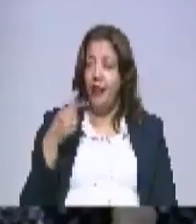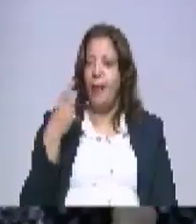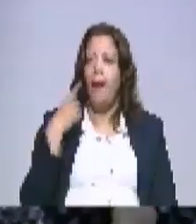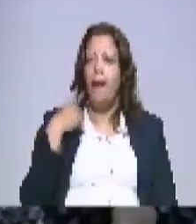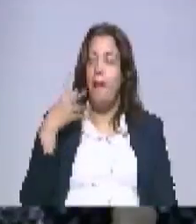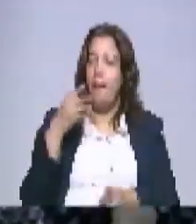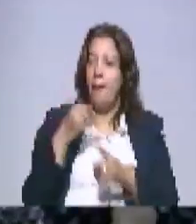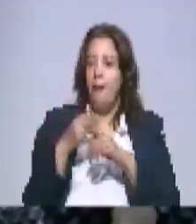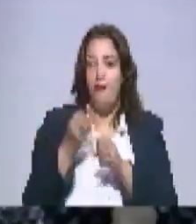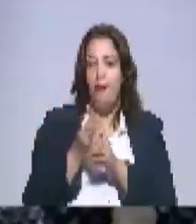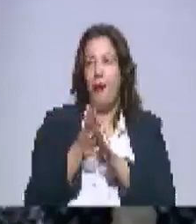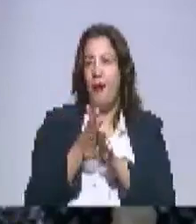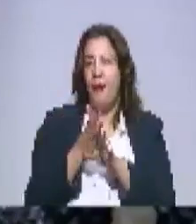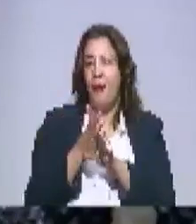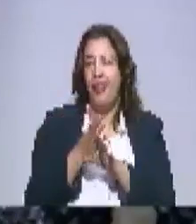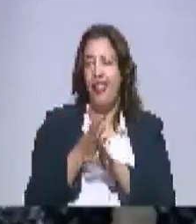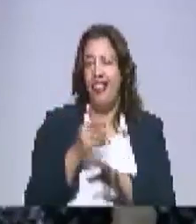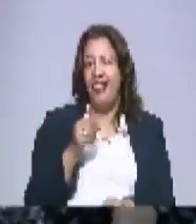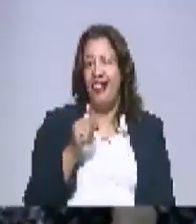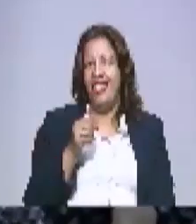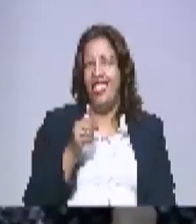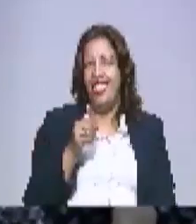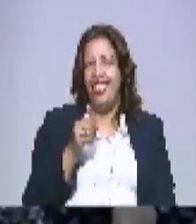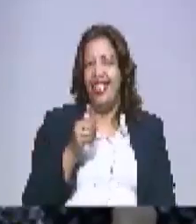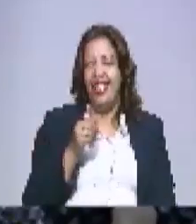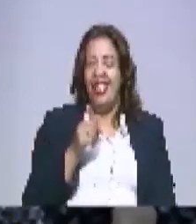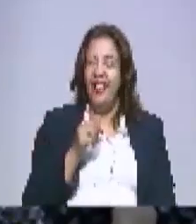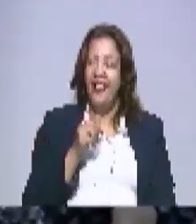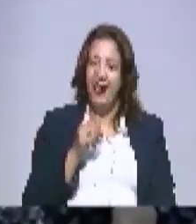اسم يختار. إيه؟ شغاله معايا بس مظبوط. بسله يقول